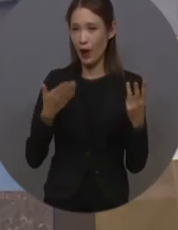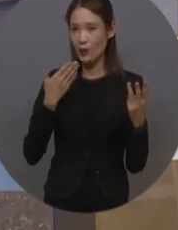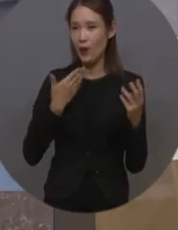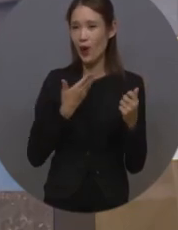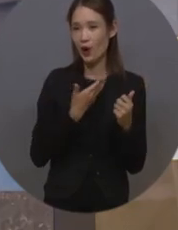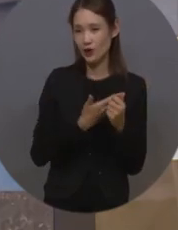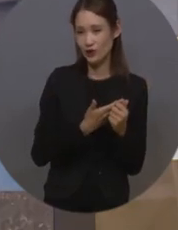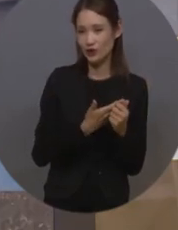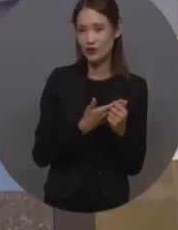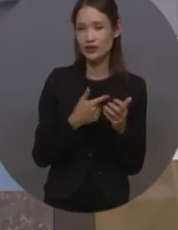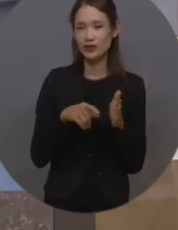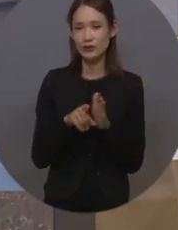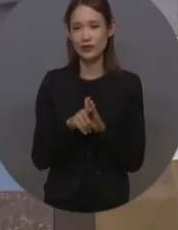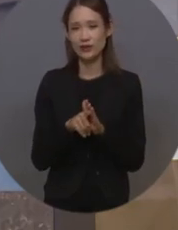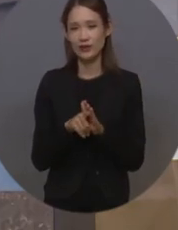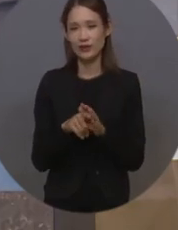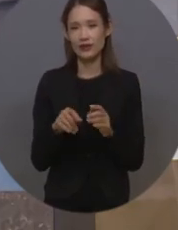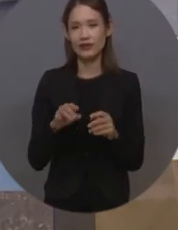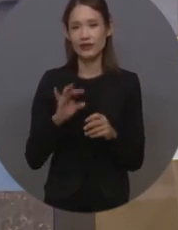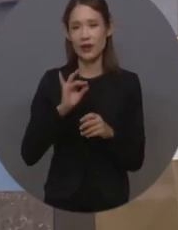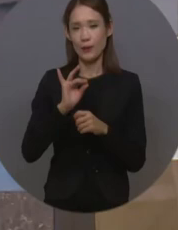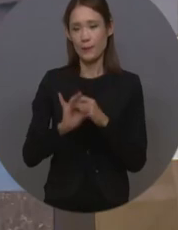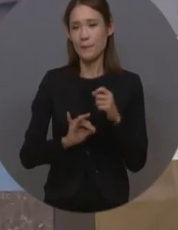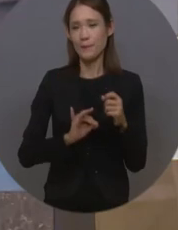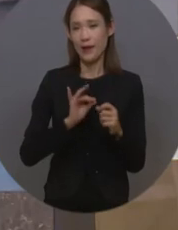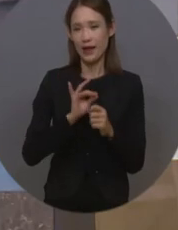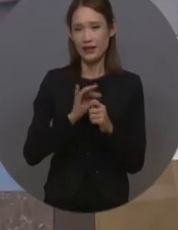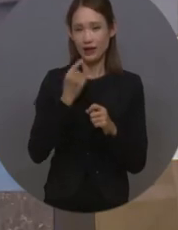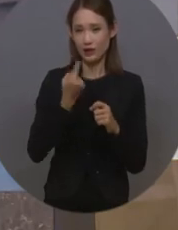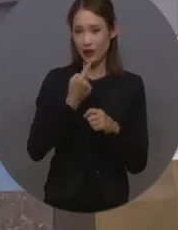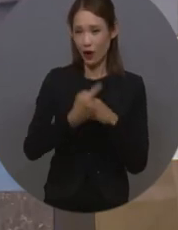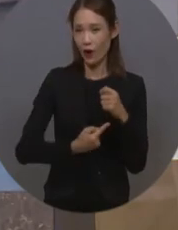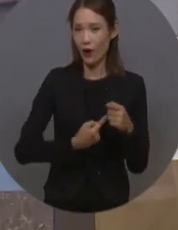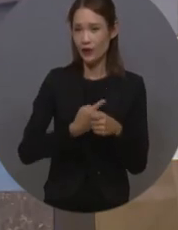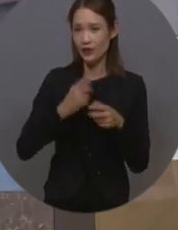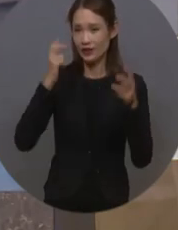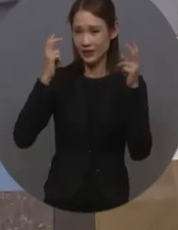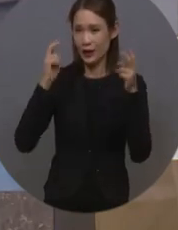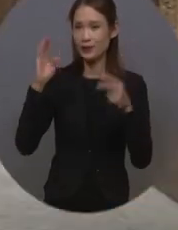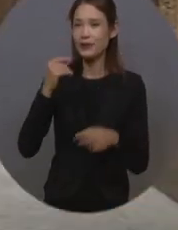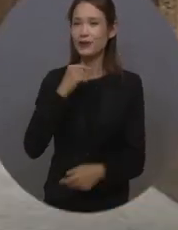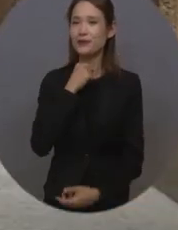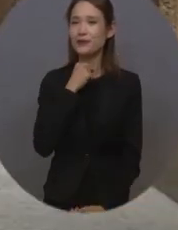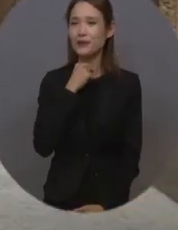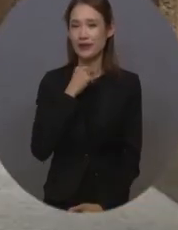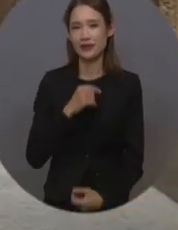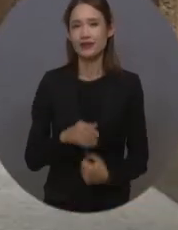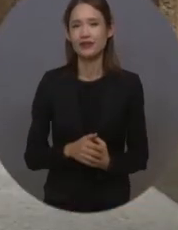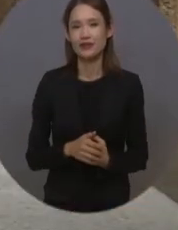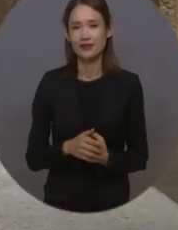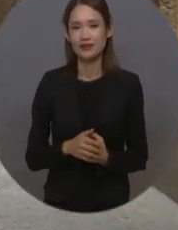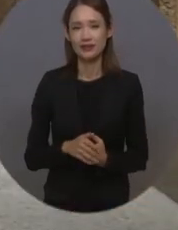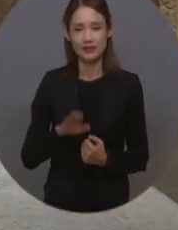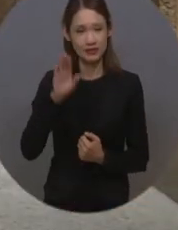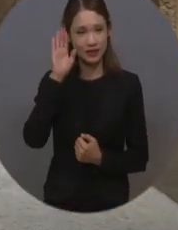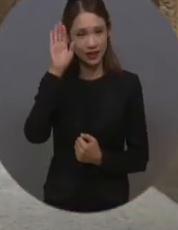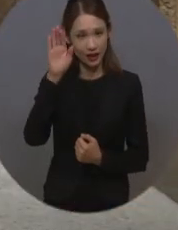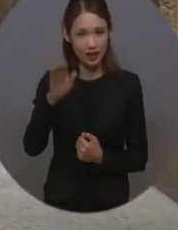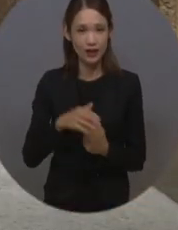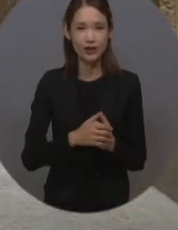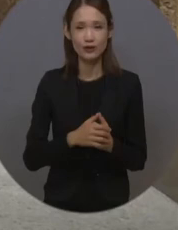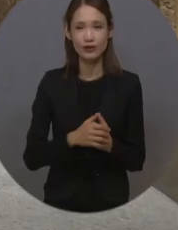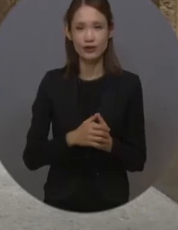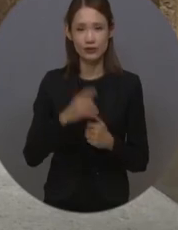수 있는 그런 100년 기업 또 1000년 기업이 될 수 있기를 바라도록 하겠습니다. 네. 대표님 그럼 앞으로는